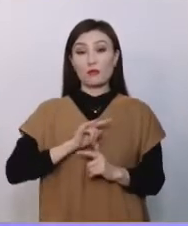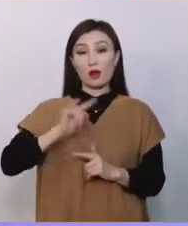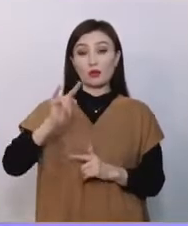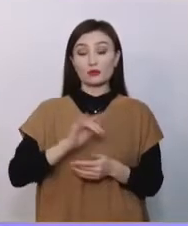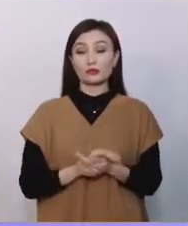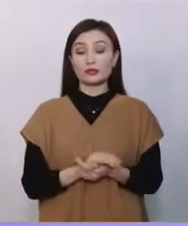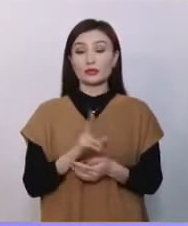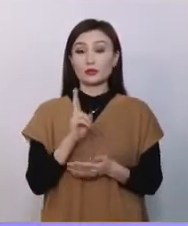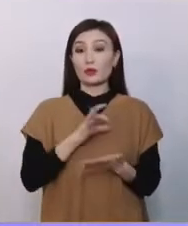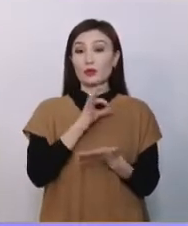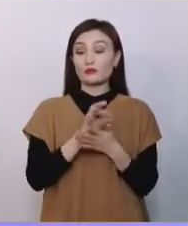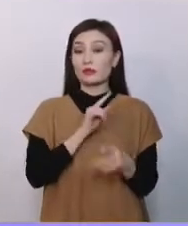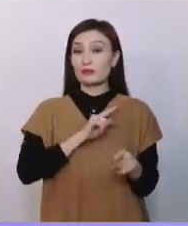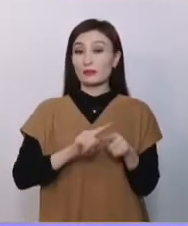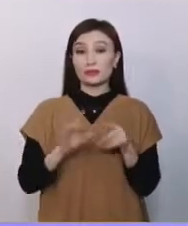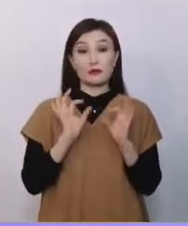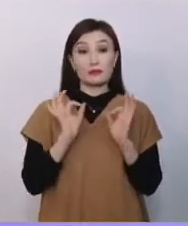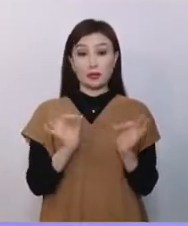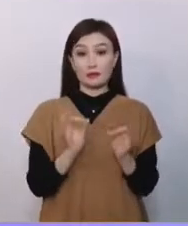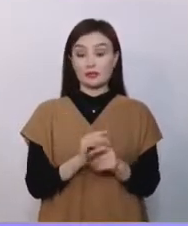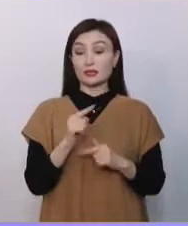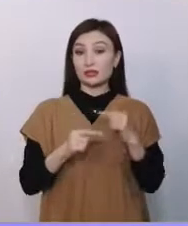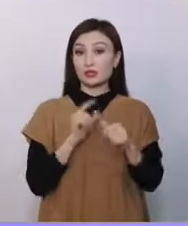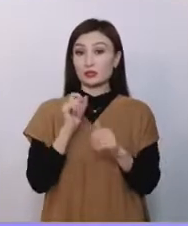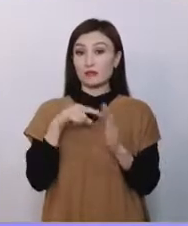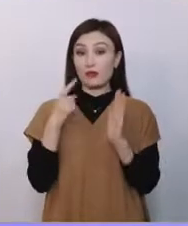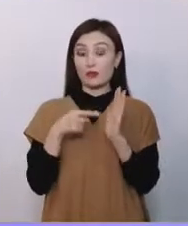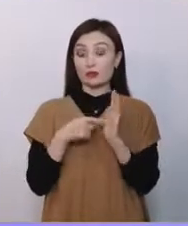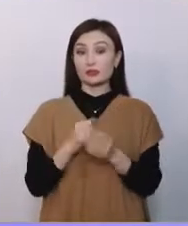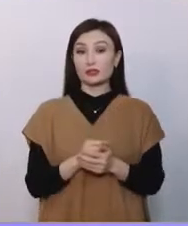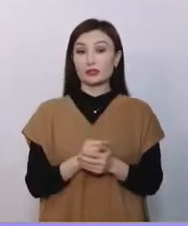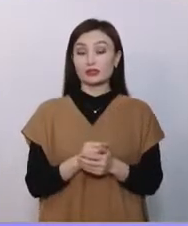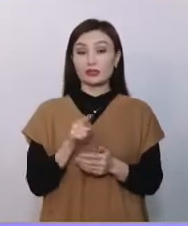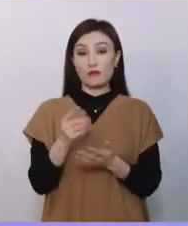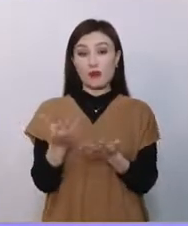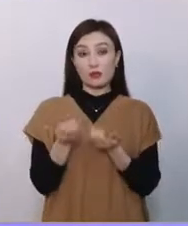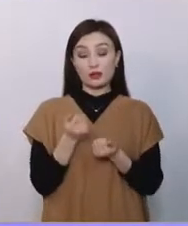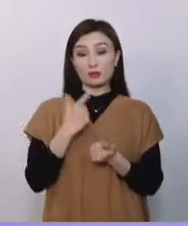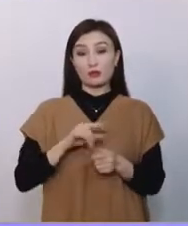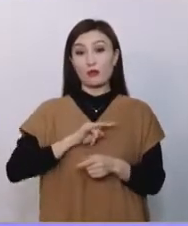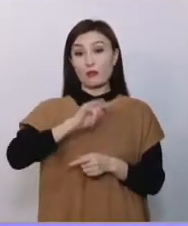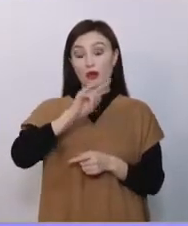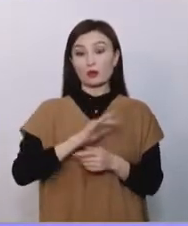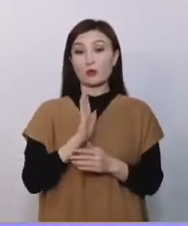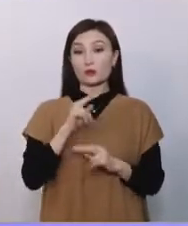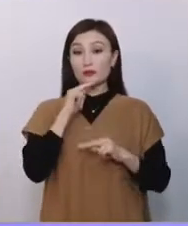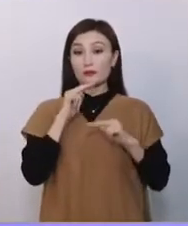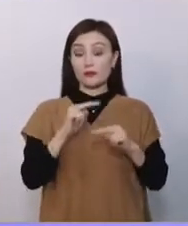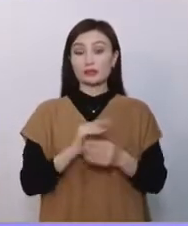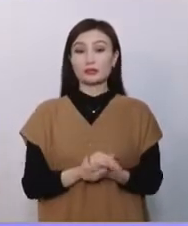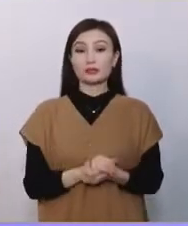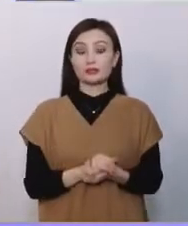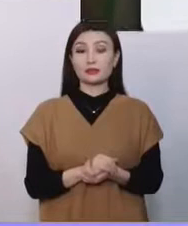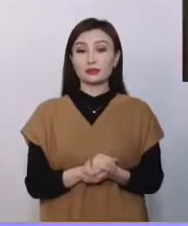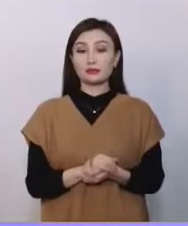кто ответит быстро и правильно на следующие вопросы того берем в полет будьте внимательны